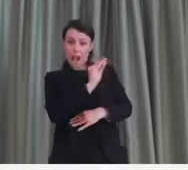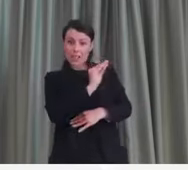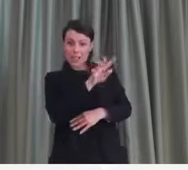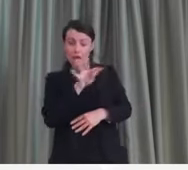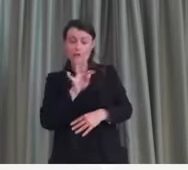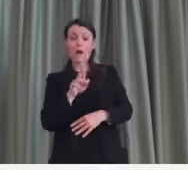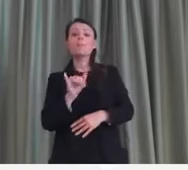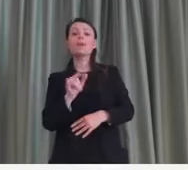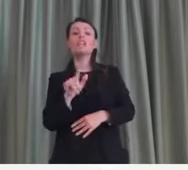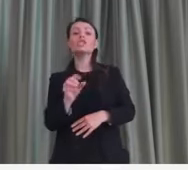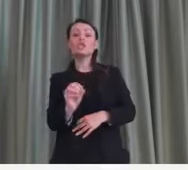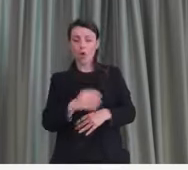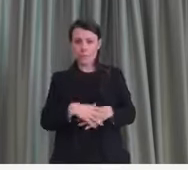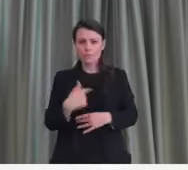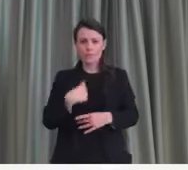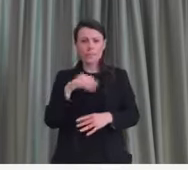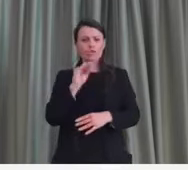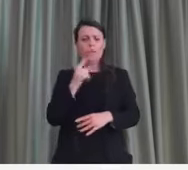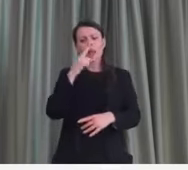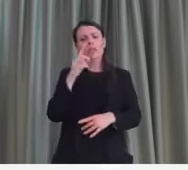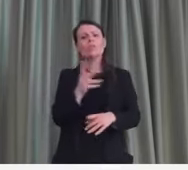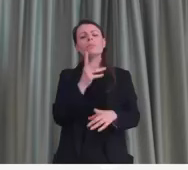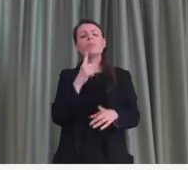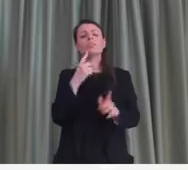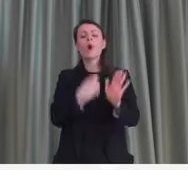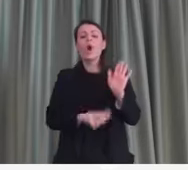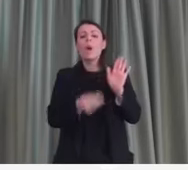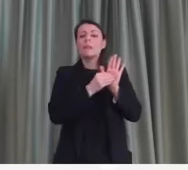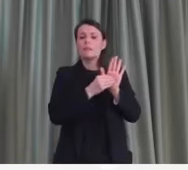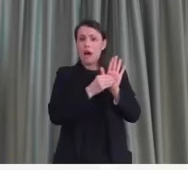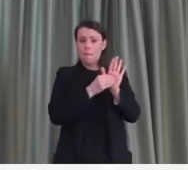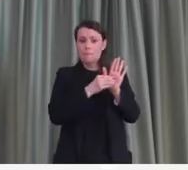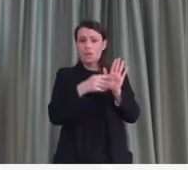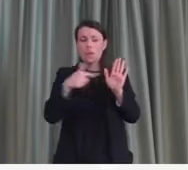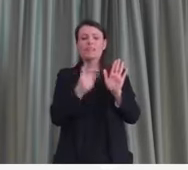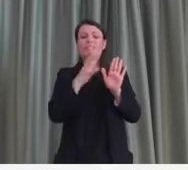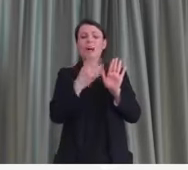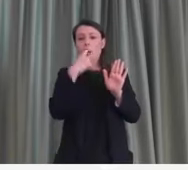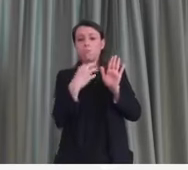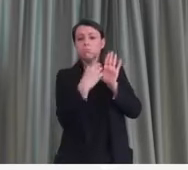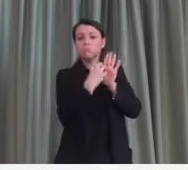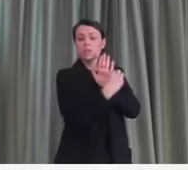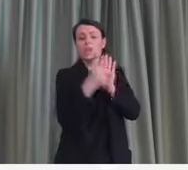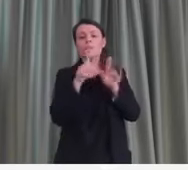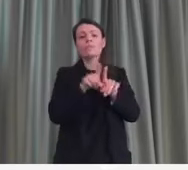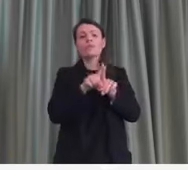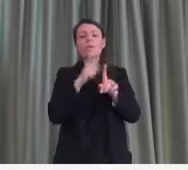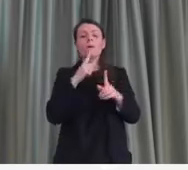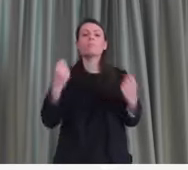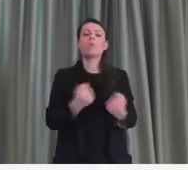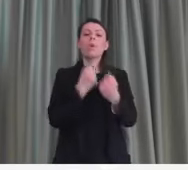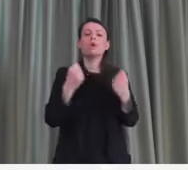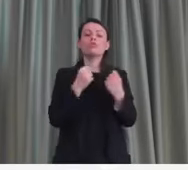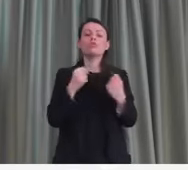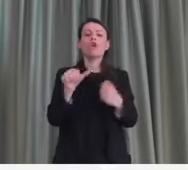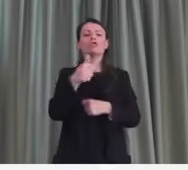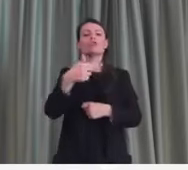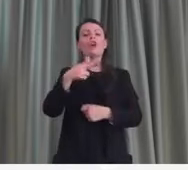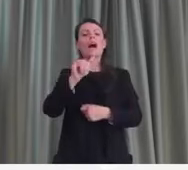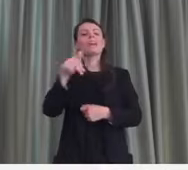fare un tab all'interno della app per poter promuovere sharing con altre persone